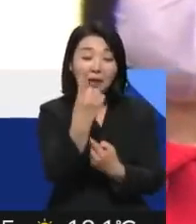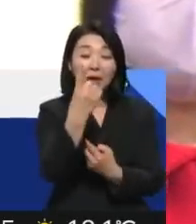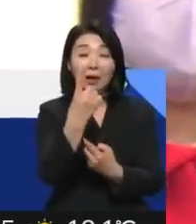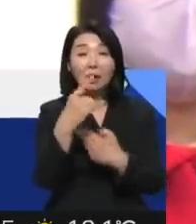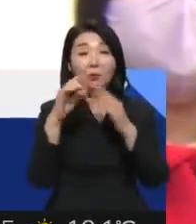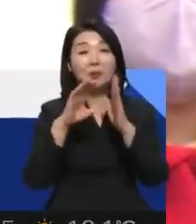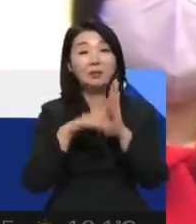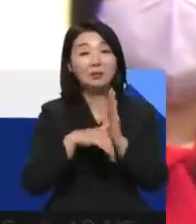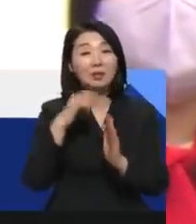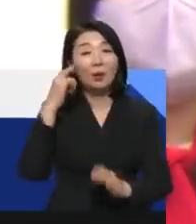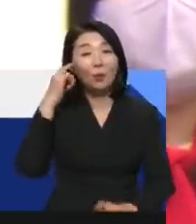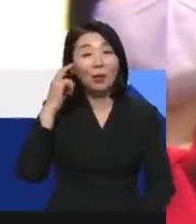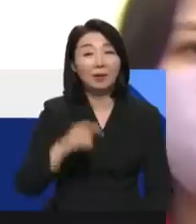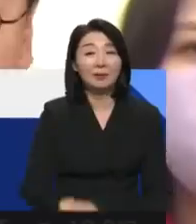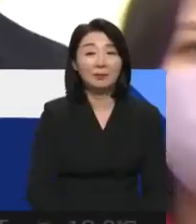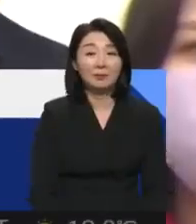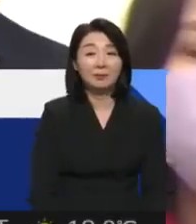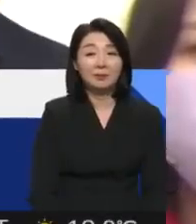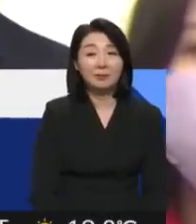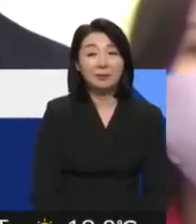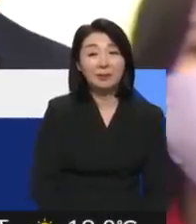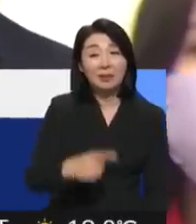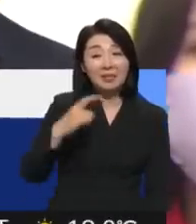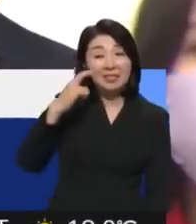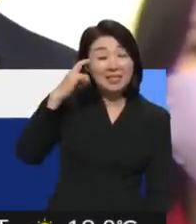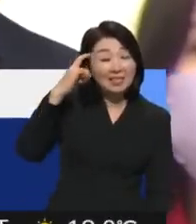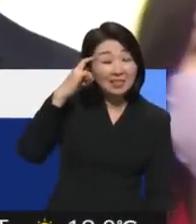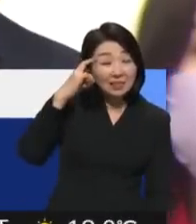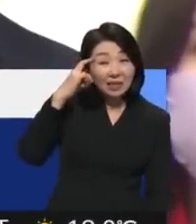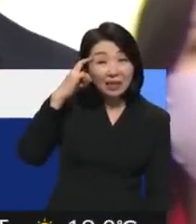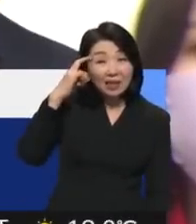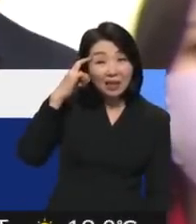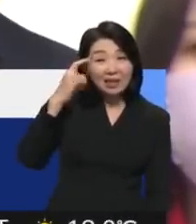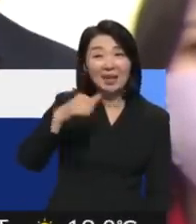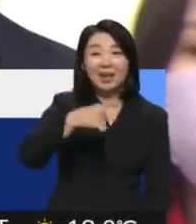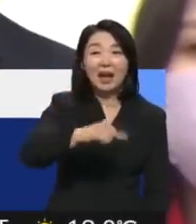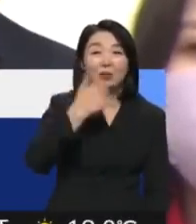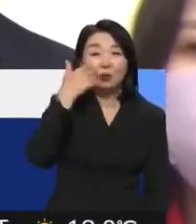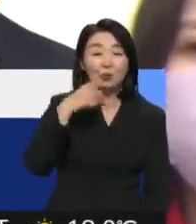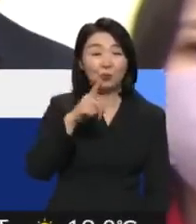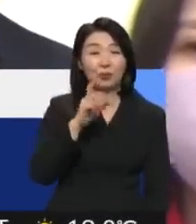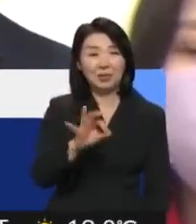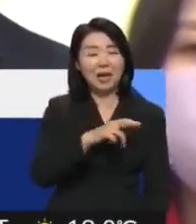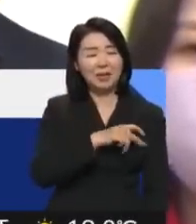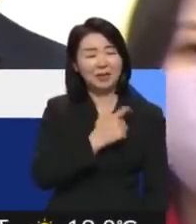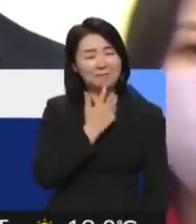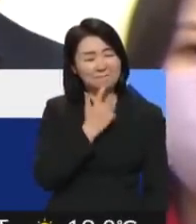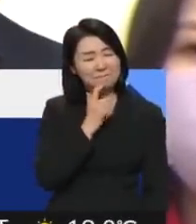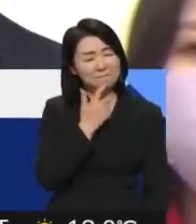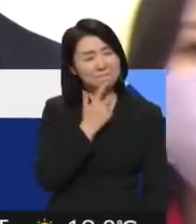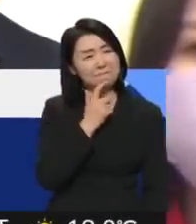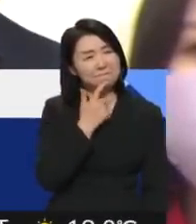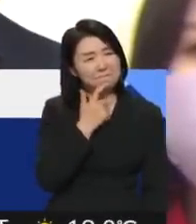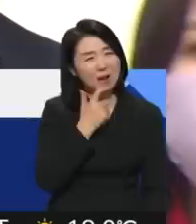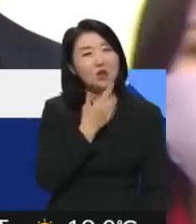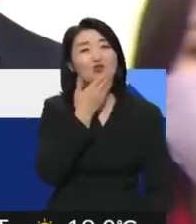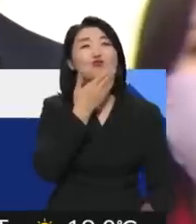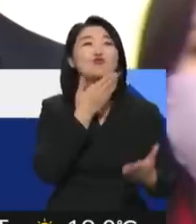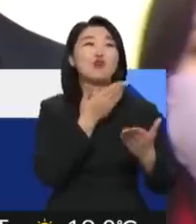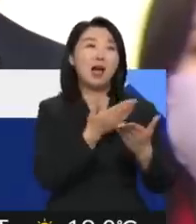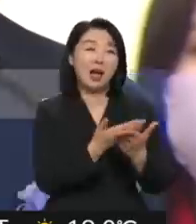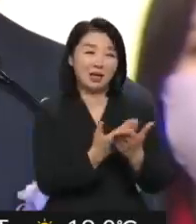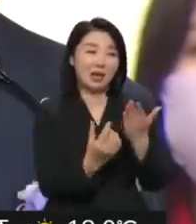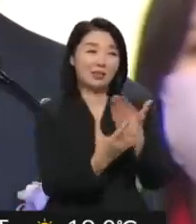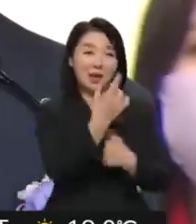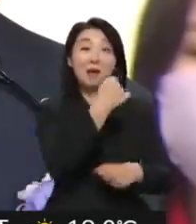이 사상의 아들 장제원 의원이 인내와 끈기를 가지고 결정적인 역할을 했습니다.